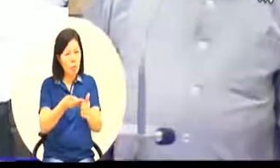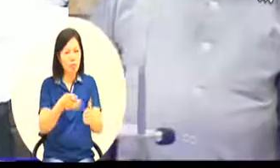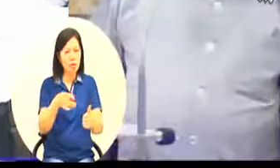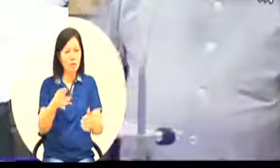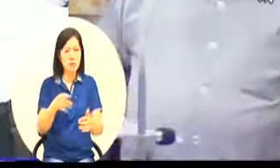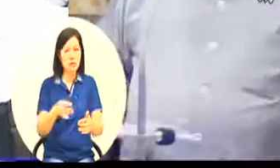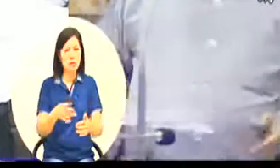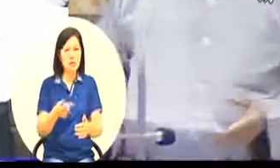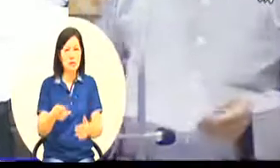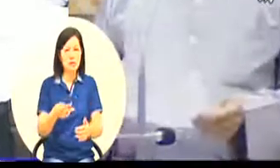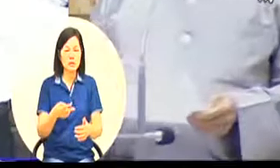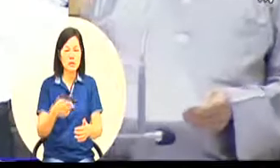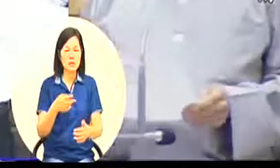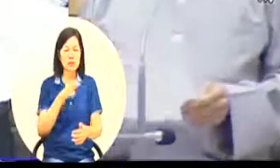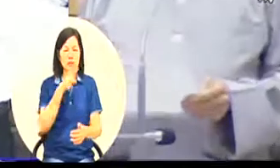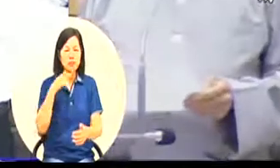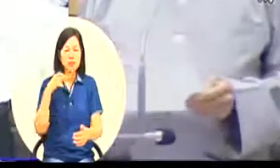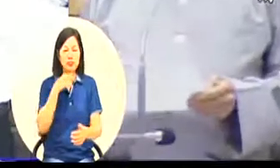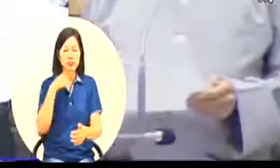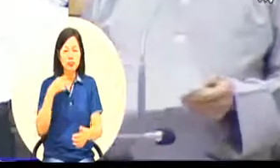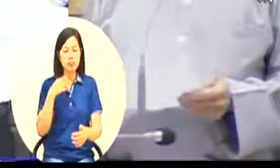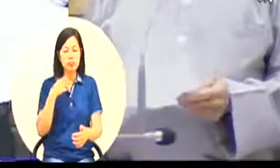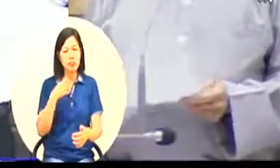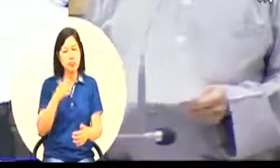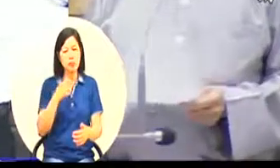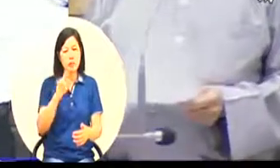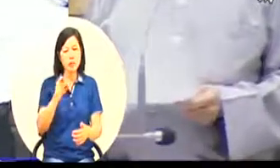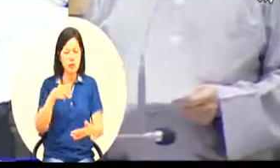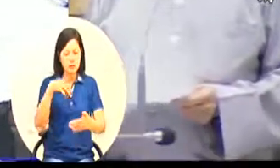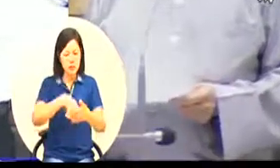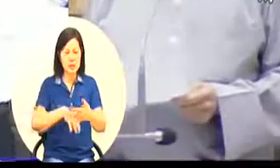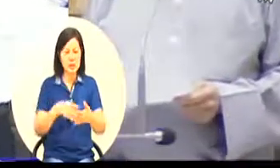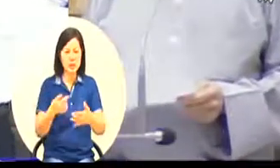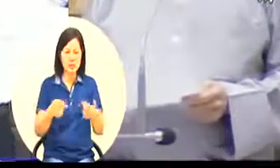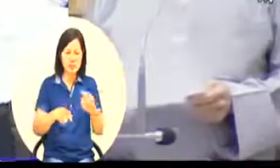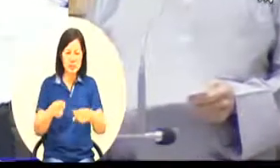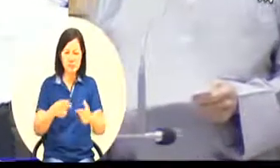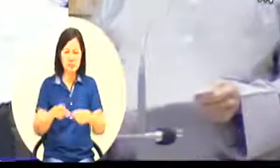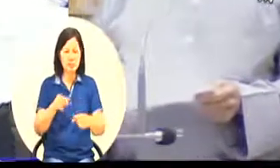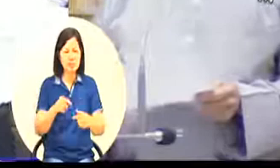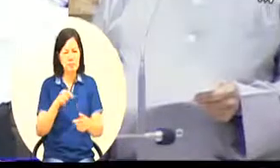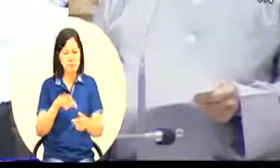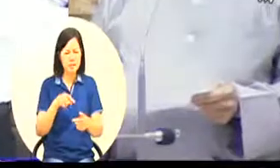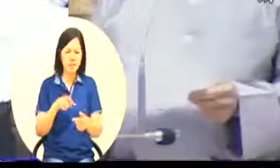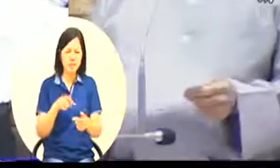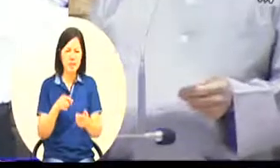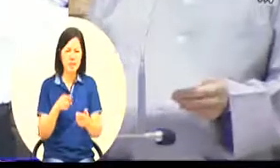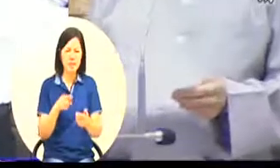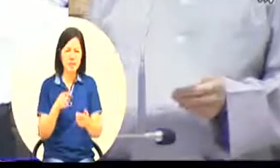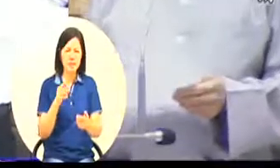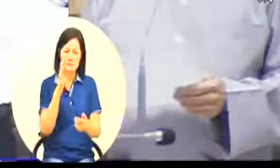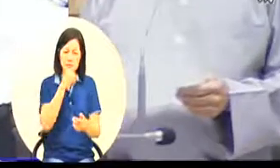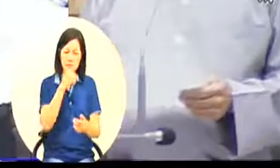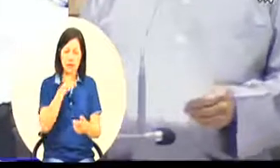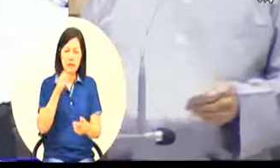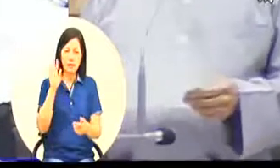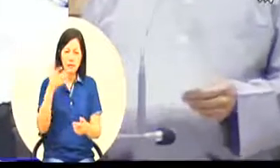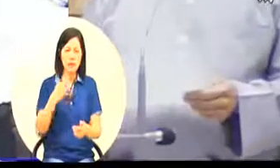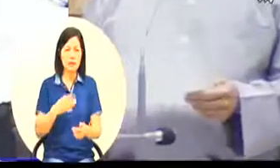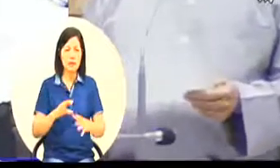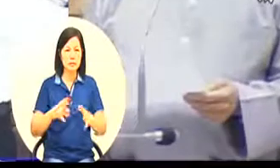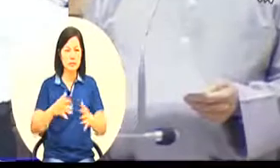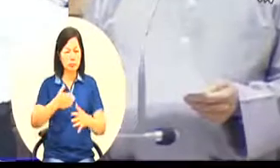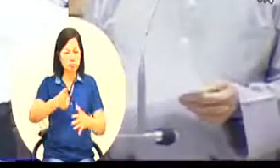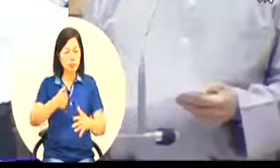拉在喷这个药啊，医疗小组认为讲内底有争议的吼，但是这个药啊，加目前咱讲阿扁总统的这个